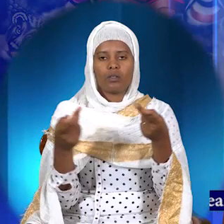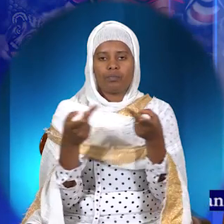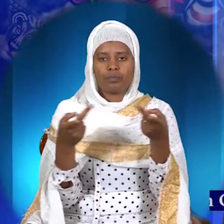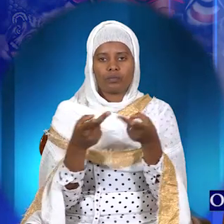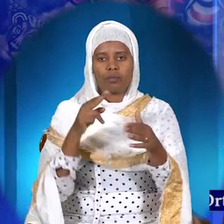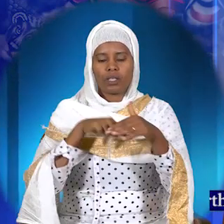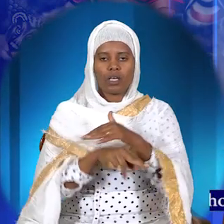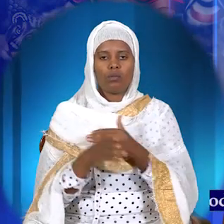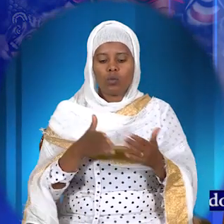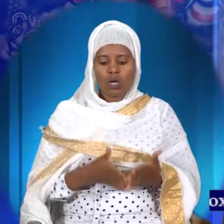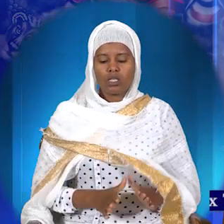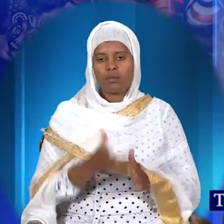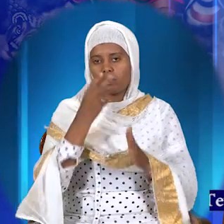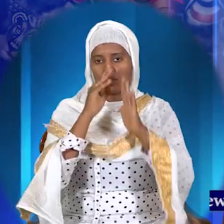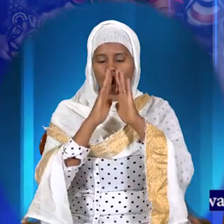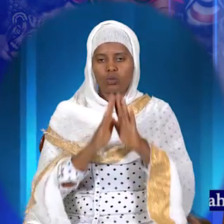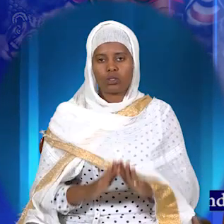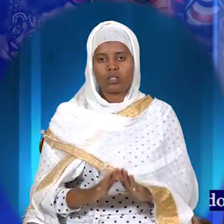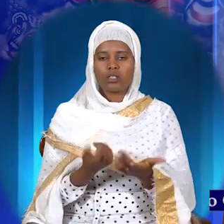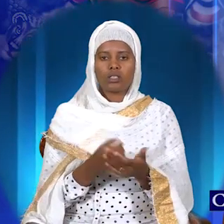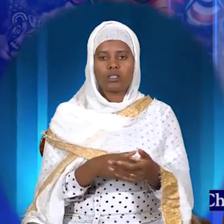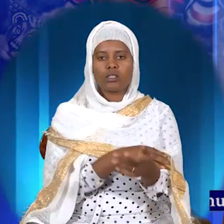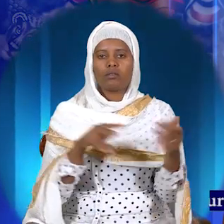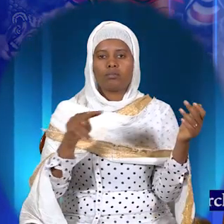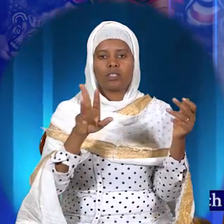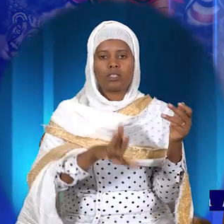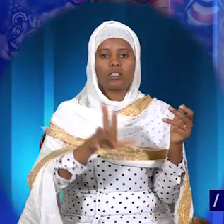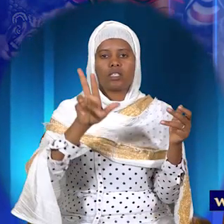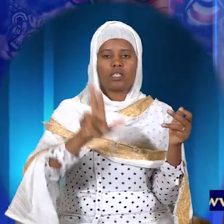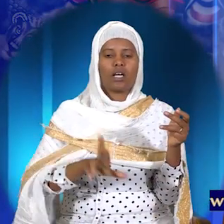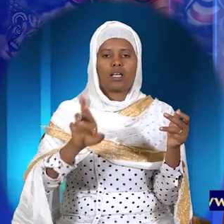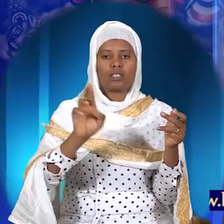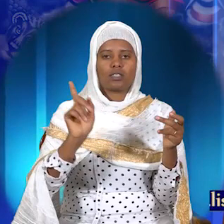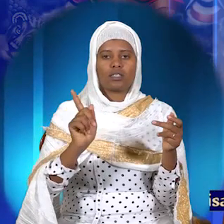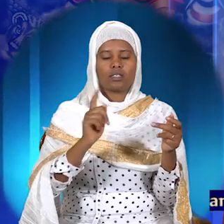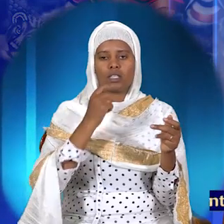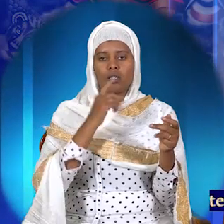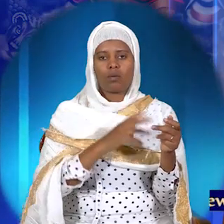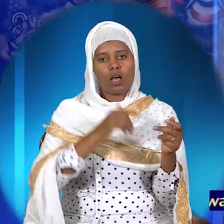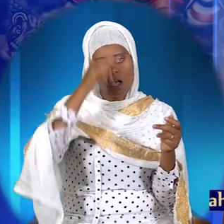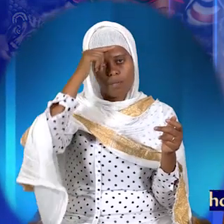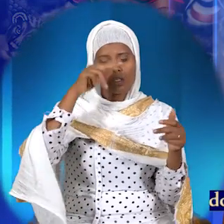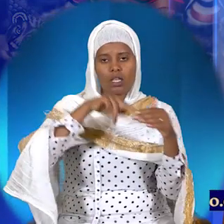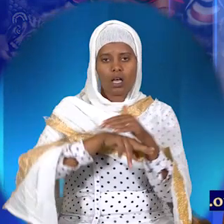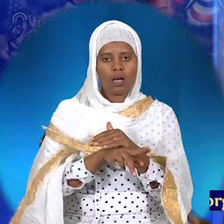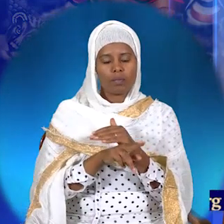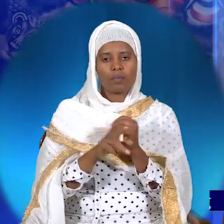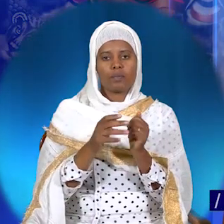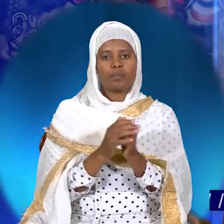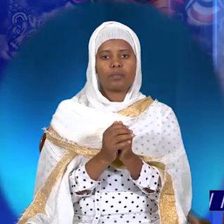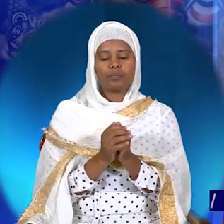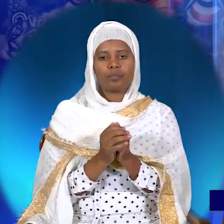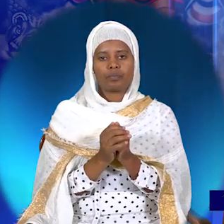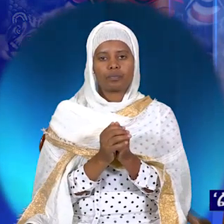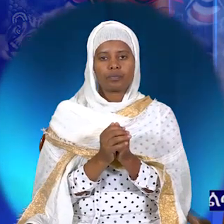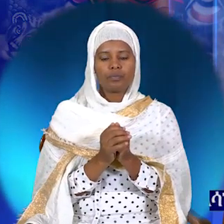መፅሓፍተ ሊቃውንቲ ኸ ነዚ ናይ ኣብ ምውላድን ናይ መንፈስ ቅዱስ ምስራፅን ብምንታይ ኣነፂሮም ኣለዉ እንተዳ ኢልና